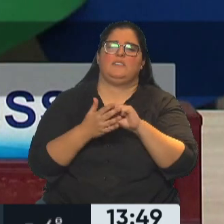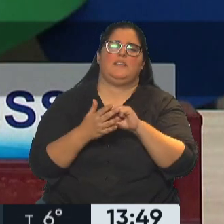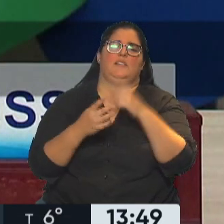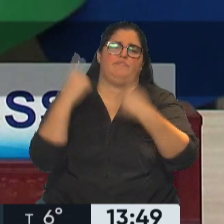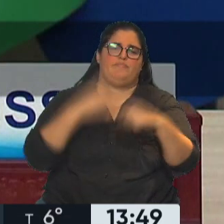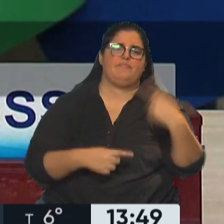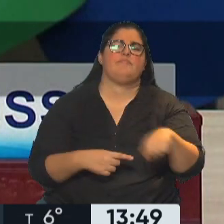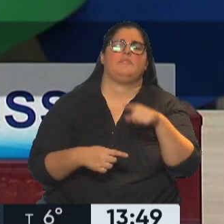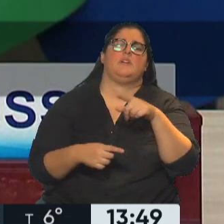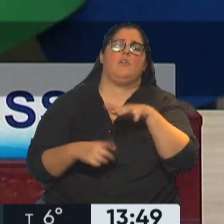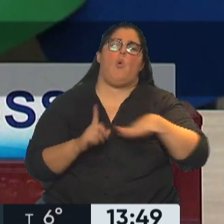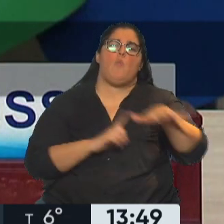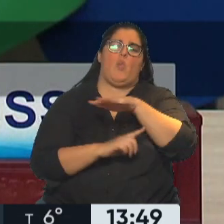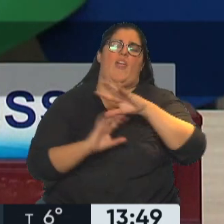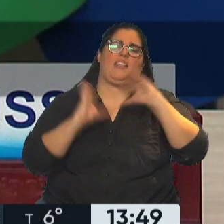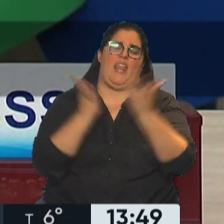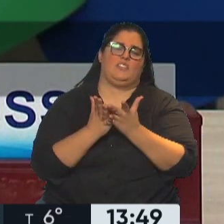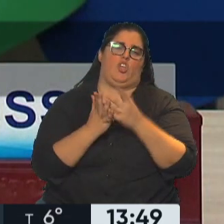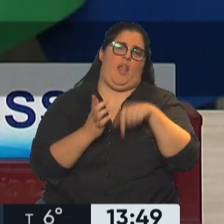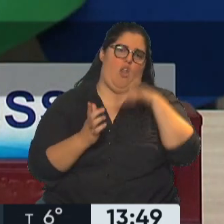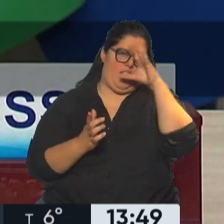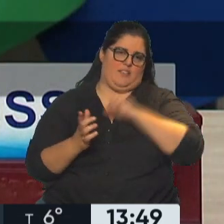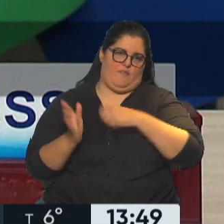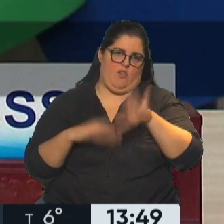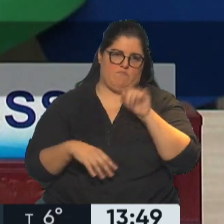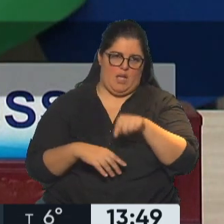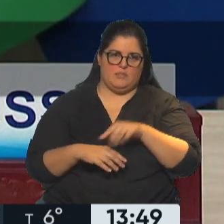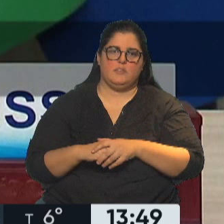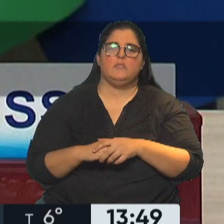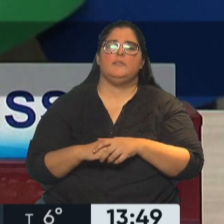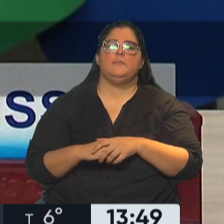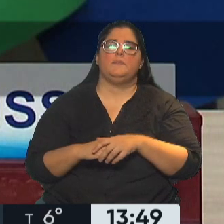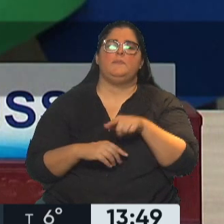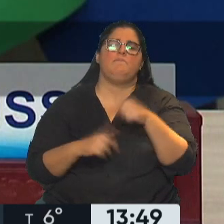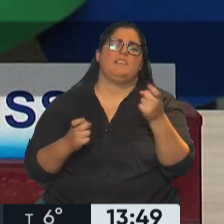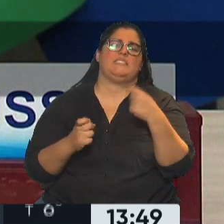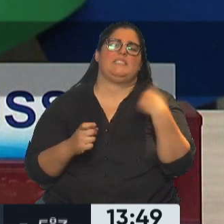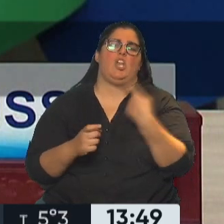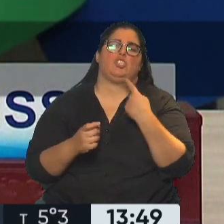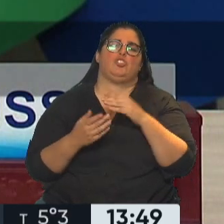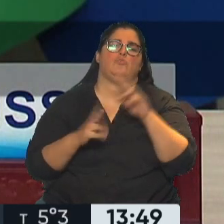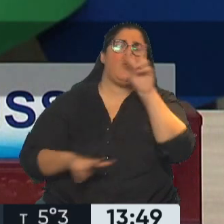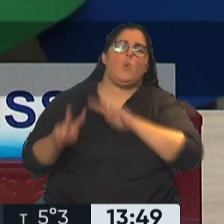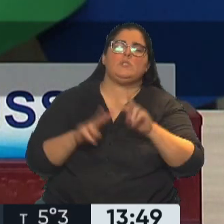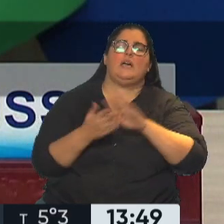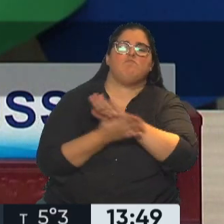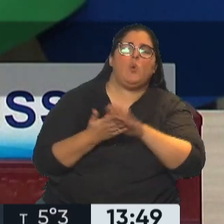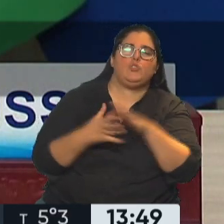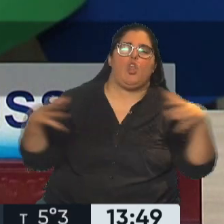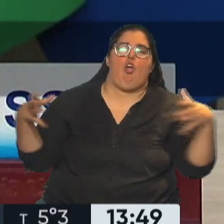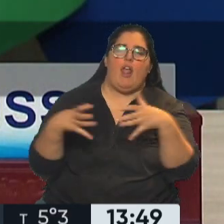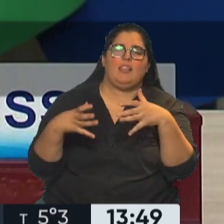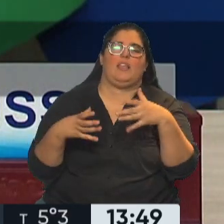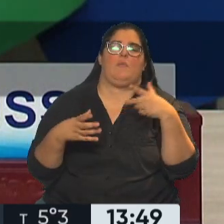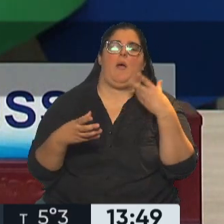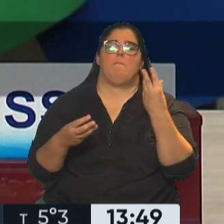вызовов и угроз стоящих перед международным сообществом требует поиска коллективных ответов при активном участии